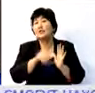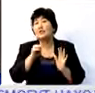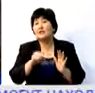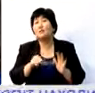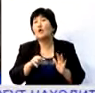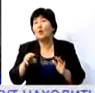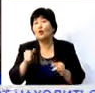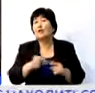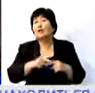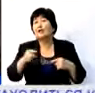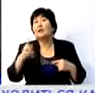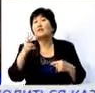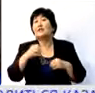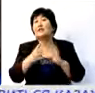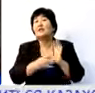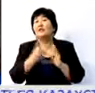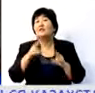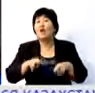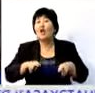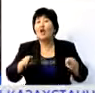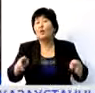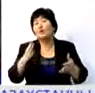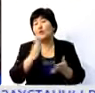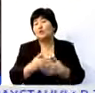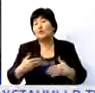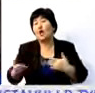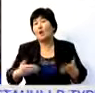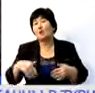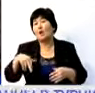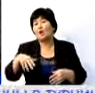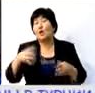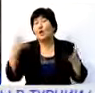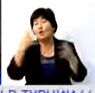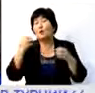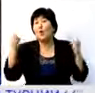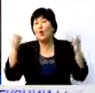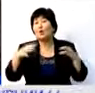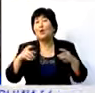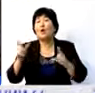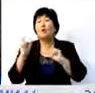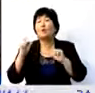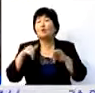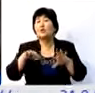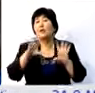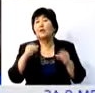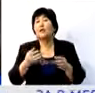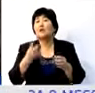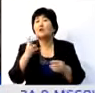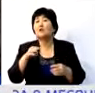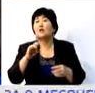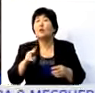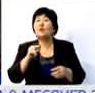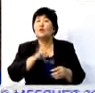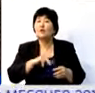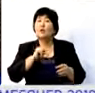Длина 219 метров. Две полосы, предусмотрены пешеходные дорожки и ночное освещение. Грузоподъемность до 180 тонн. Ведет